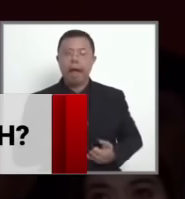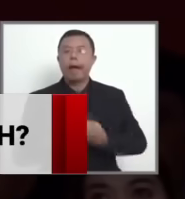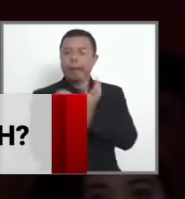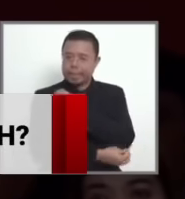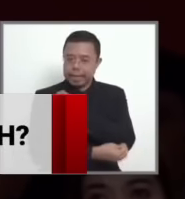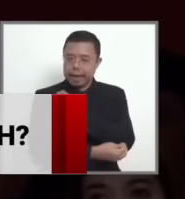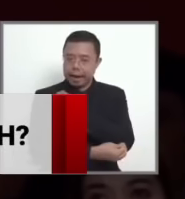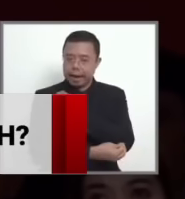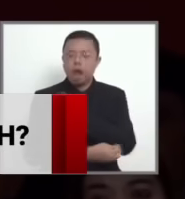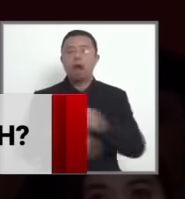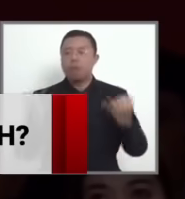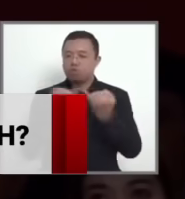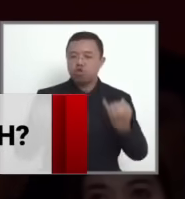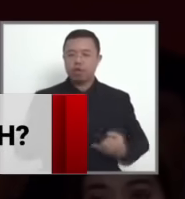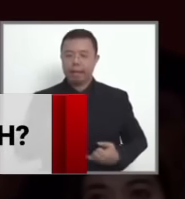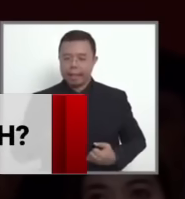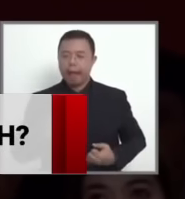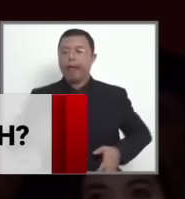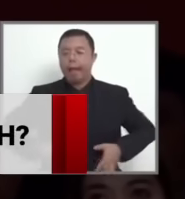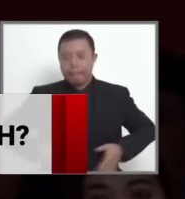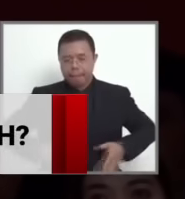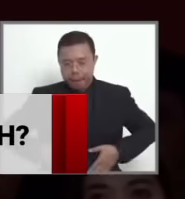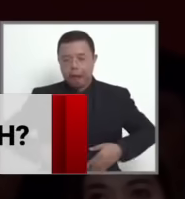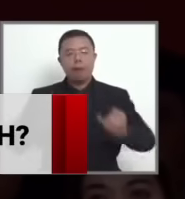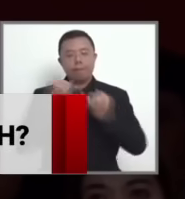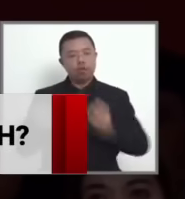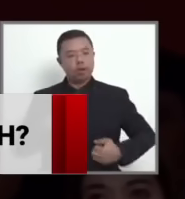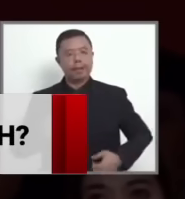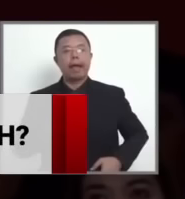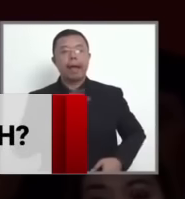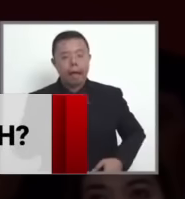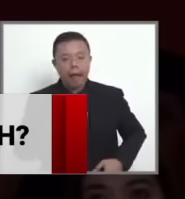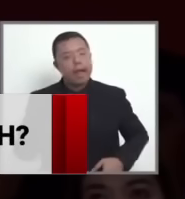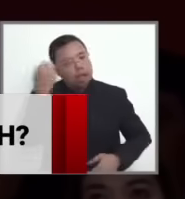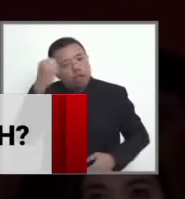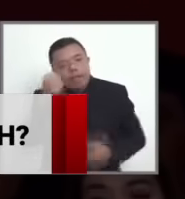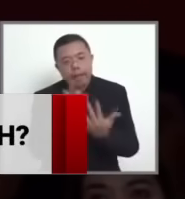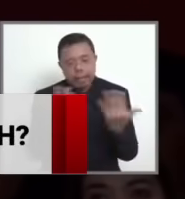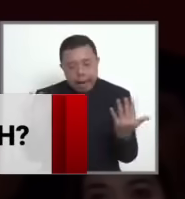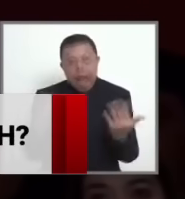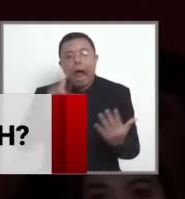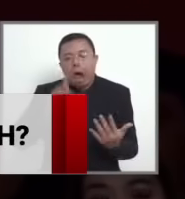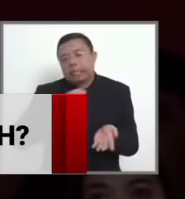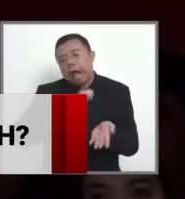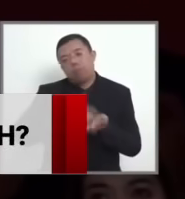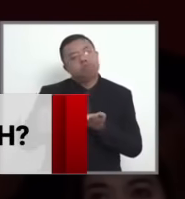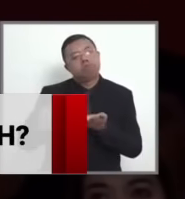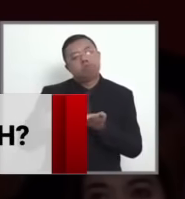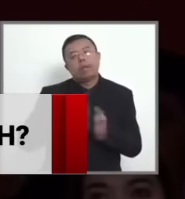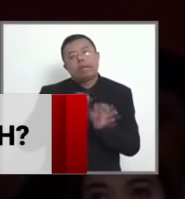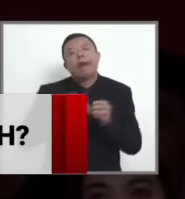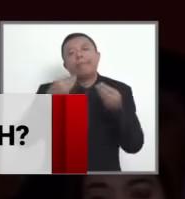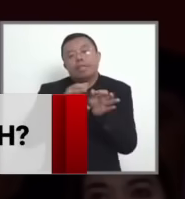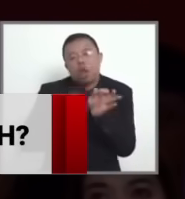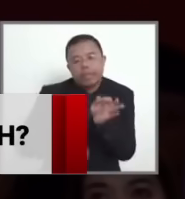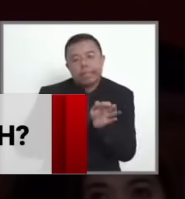kemiskinan, musuh kita adalah kelaparan, musuh kita adalah kesulitan rakyat, harus kita atasi. Kita membangun